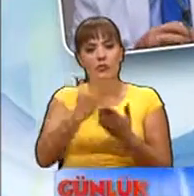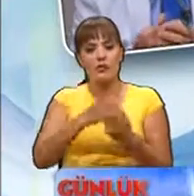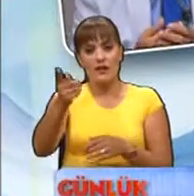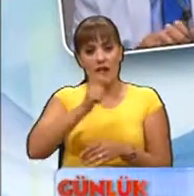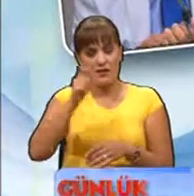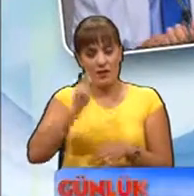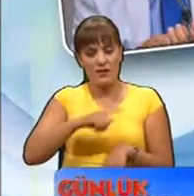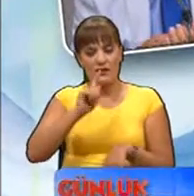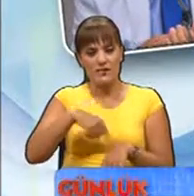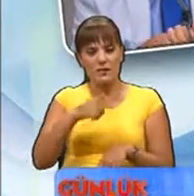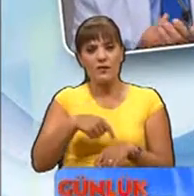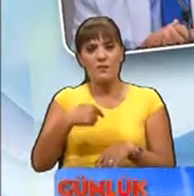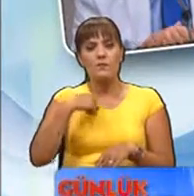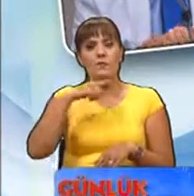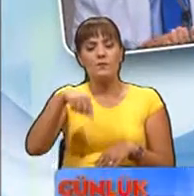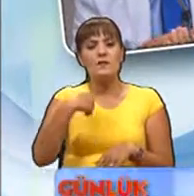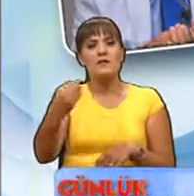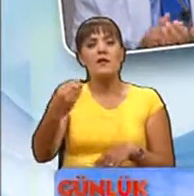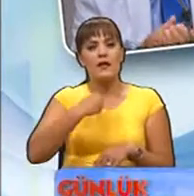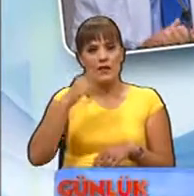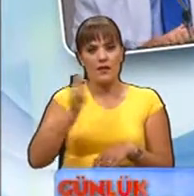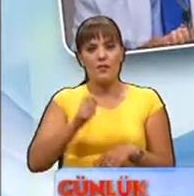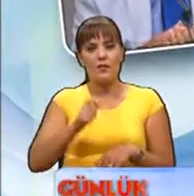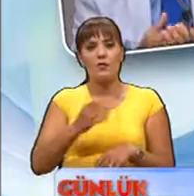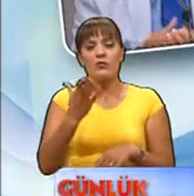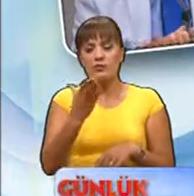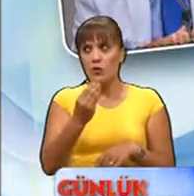teklif ettiğinizde bize intikal eden çok